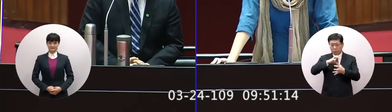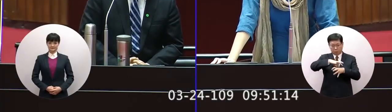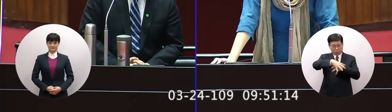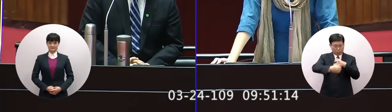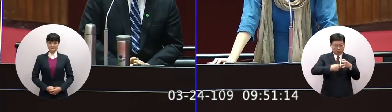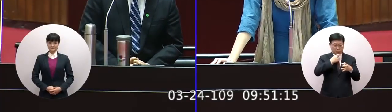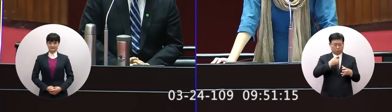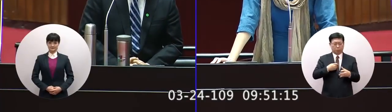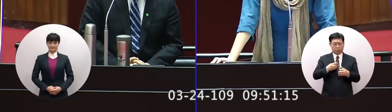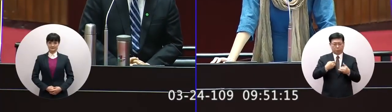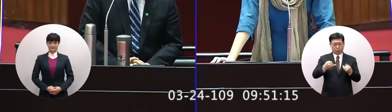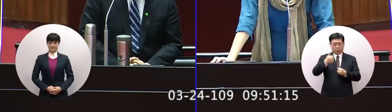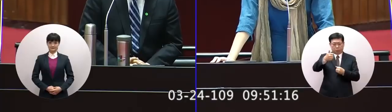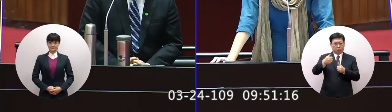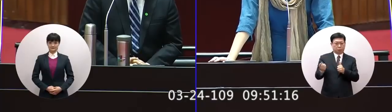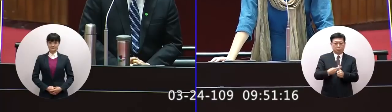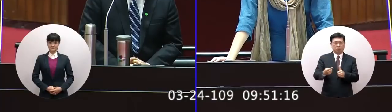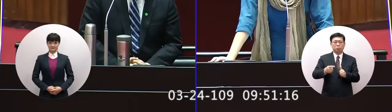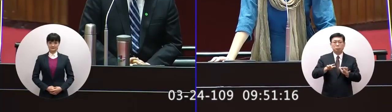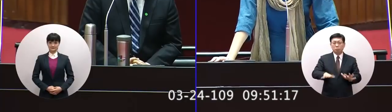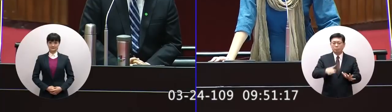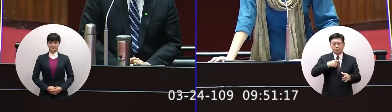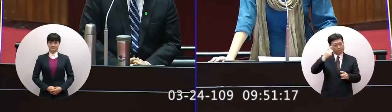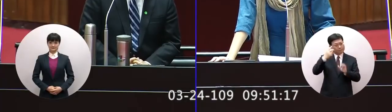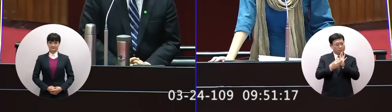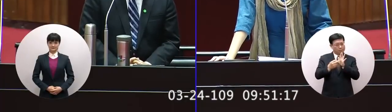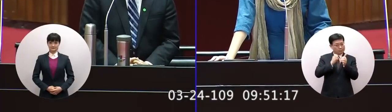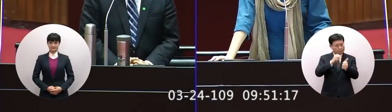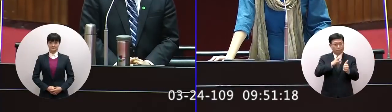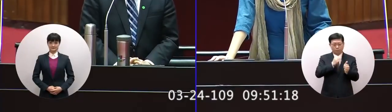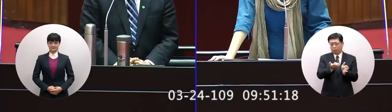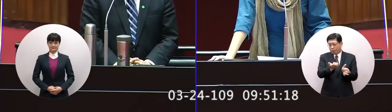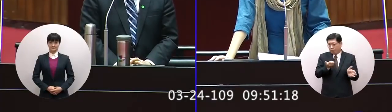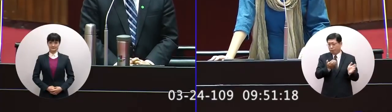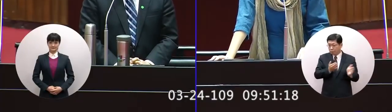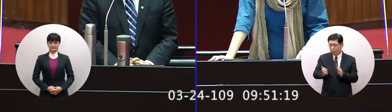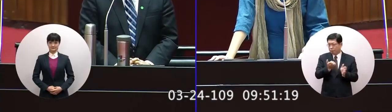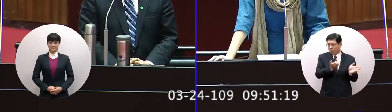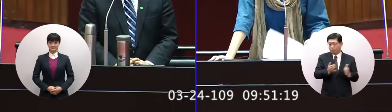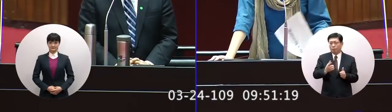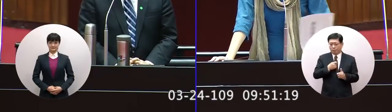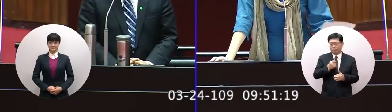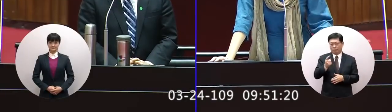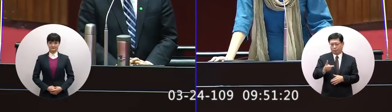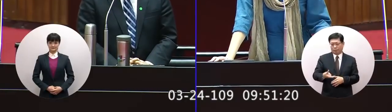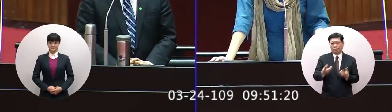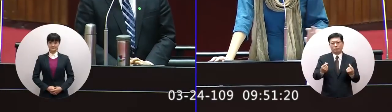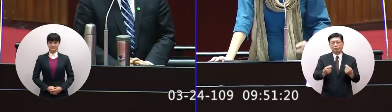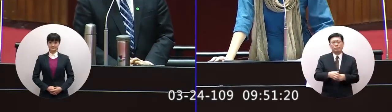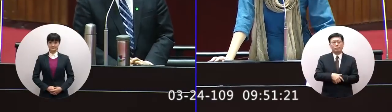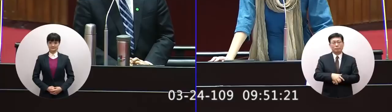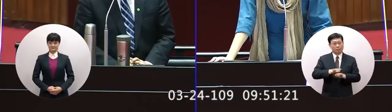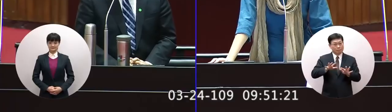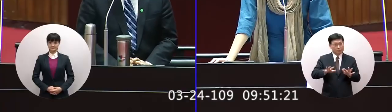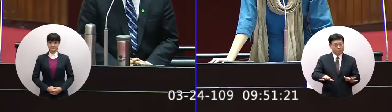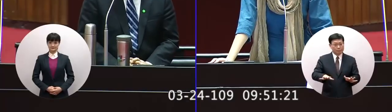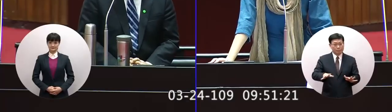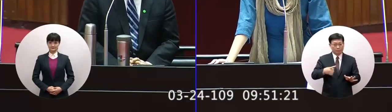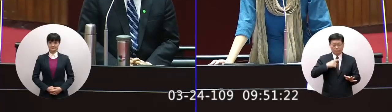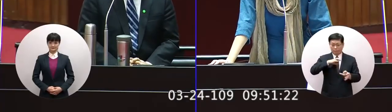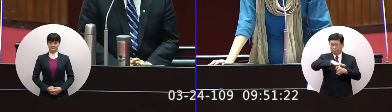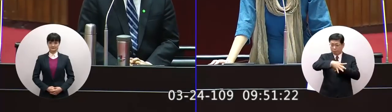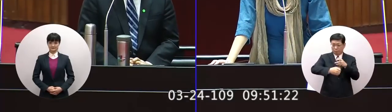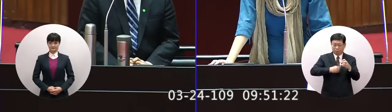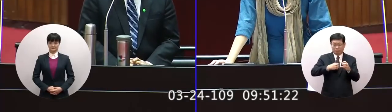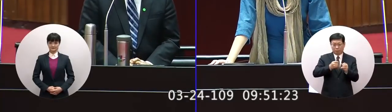防疫的优等生啊，那我们一直在强调一个概念，就是超前部署、超前部署、超前部署。那现在因为